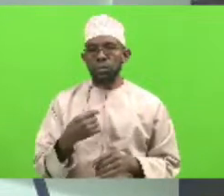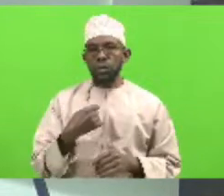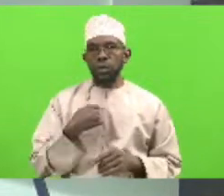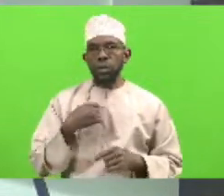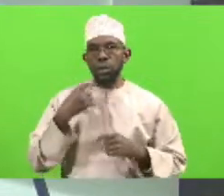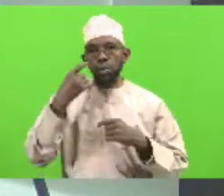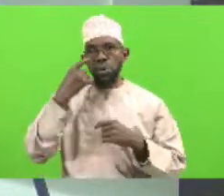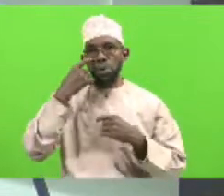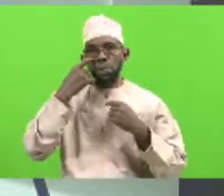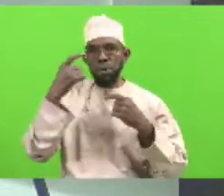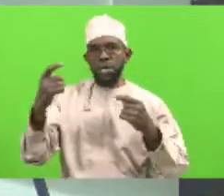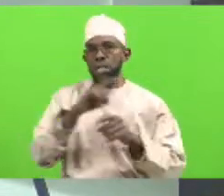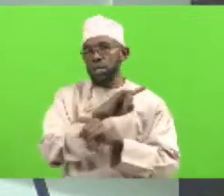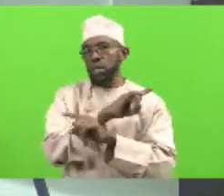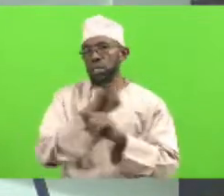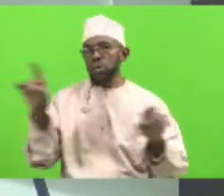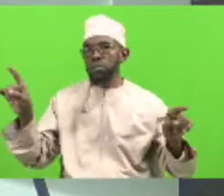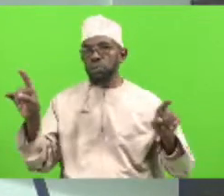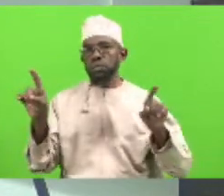أشهد أن لا